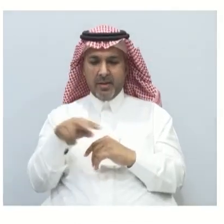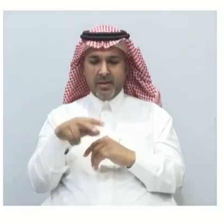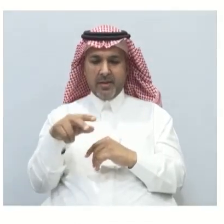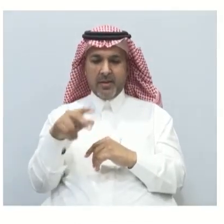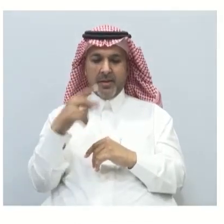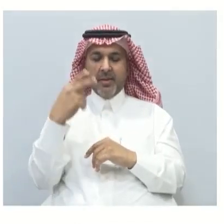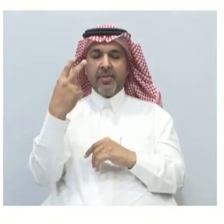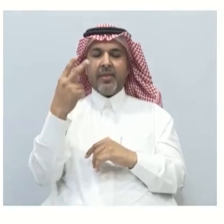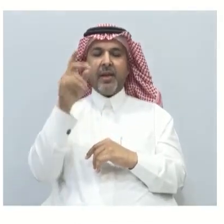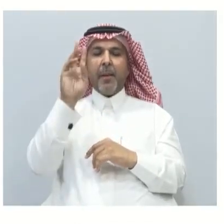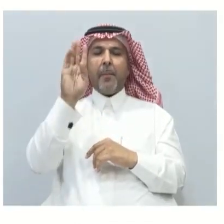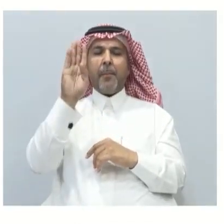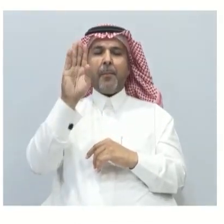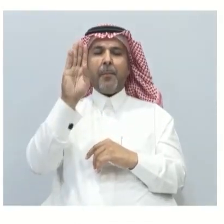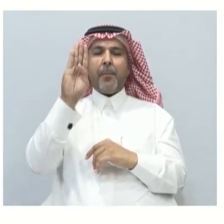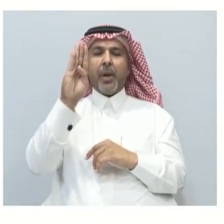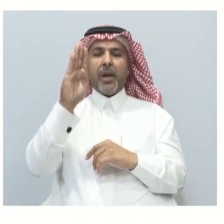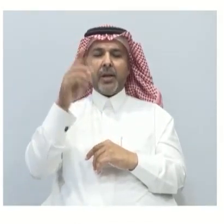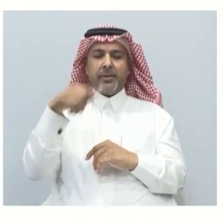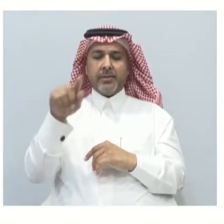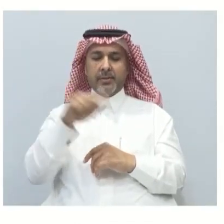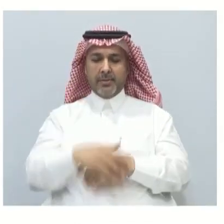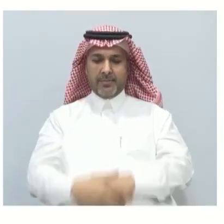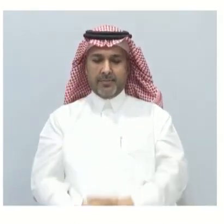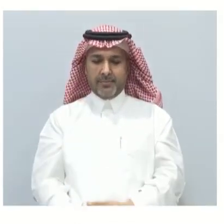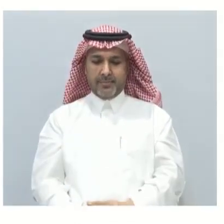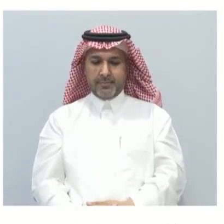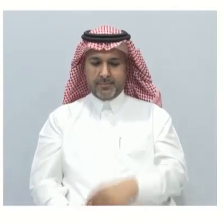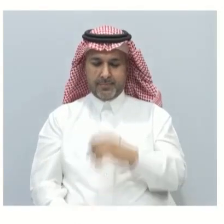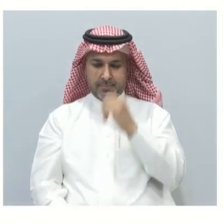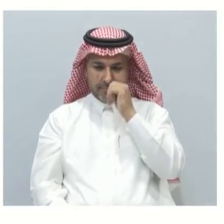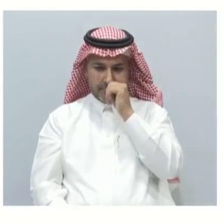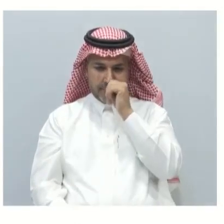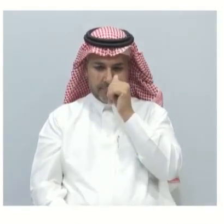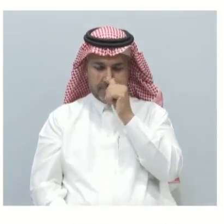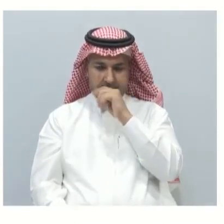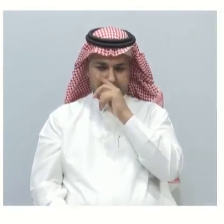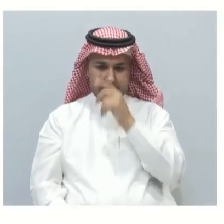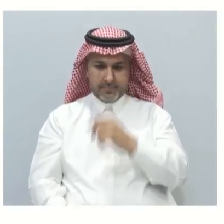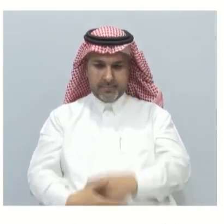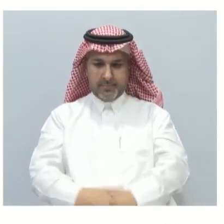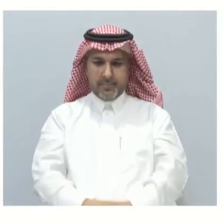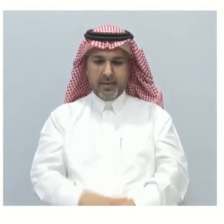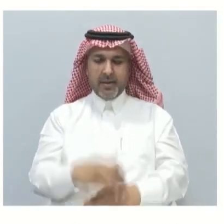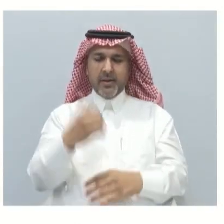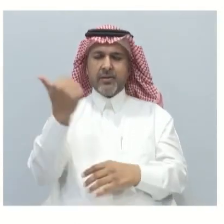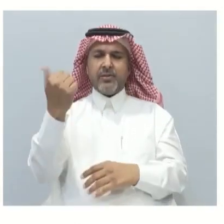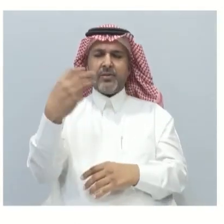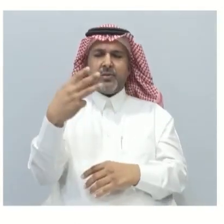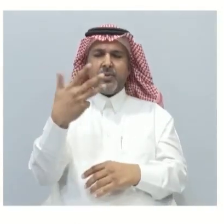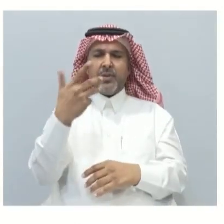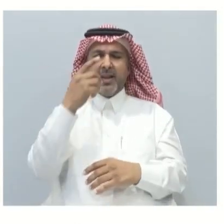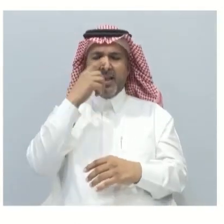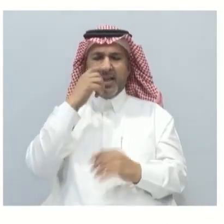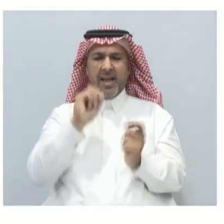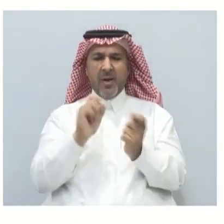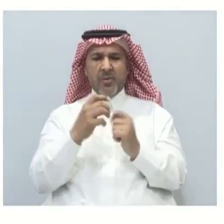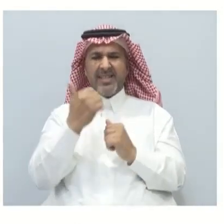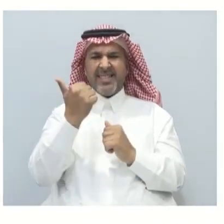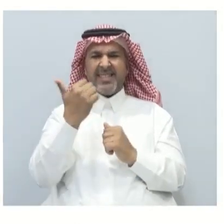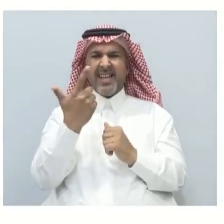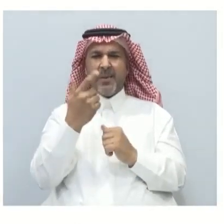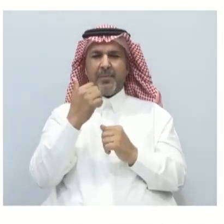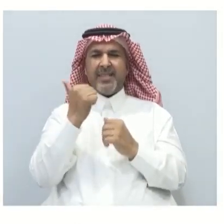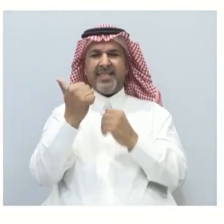اذا هذا هو الجواب الصحيح سؤال سهل بالتحصيل هنا ايضا ممكن ال6 تحولها انت الى 6